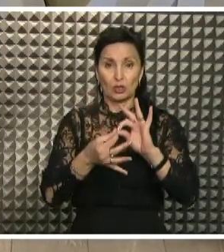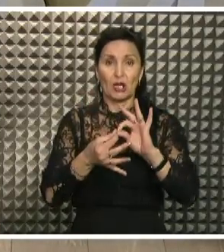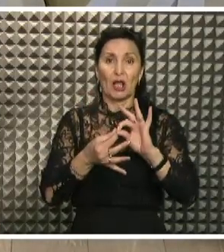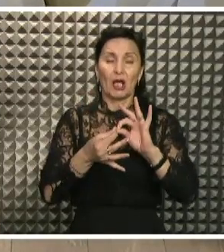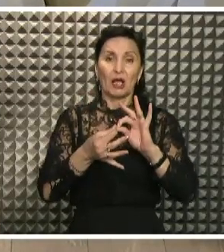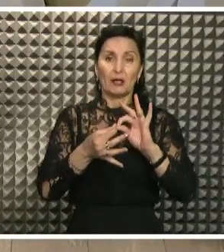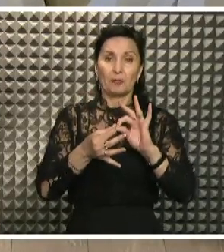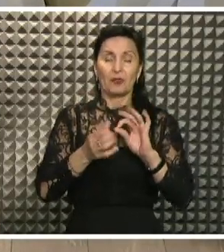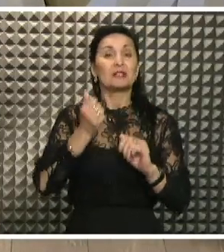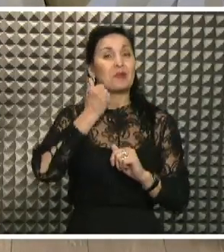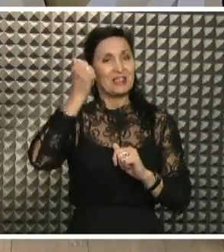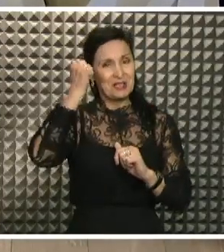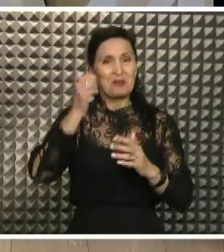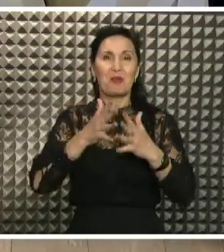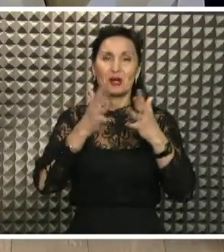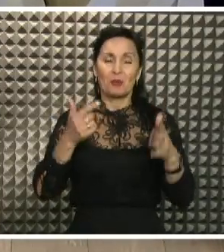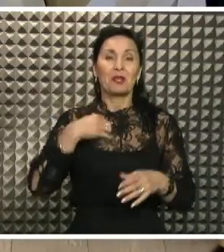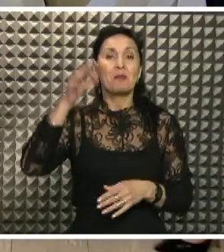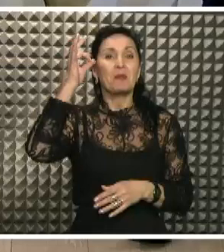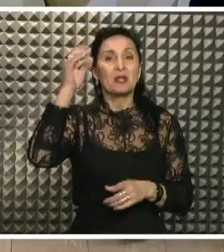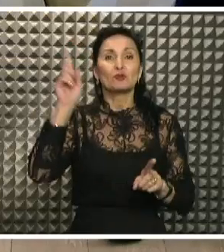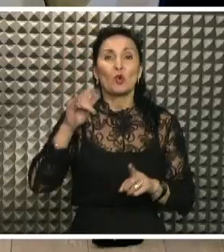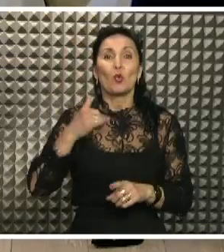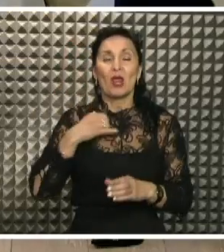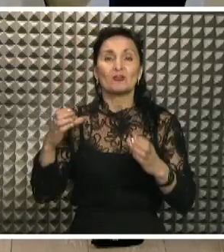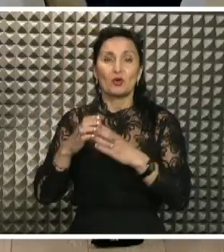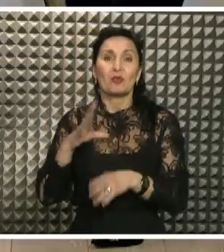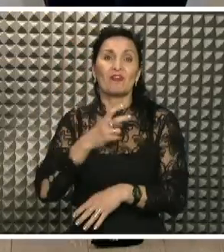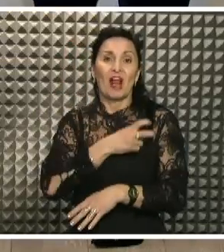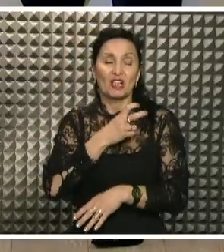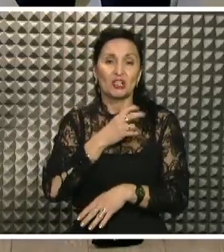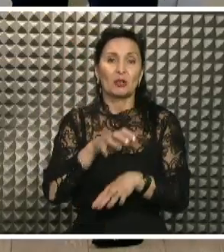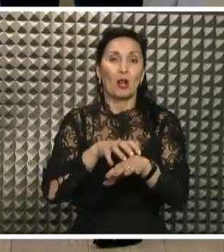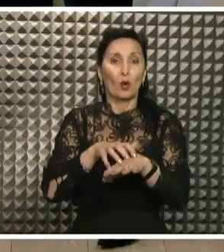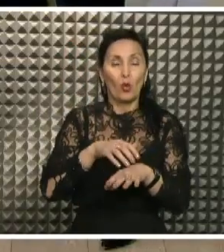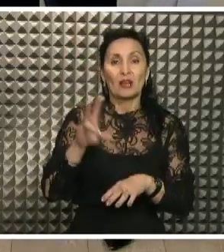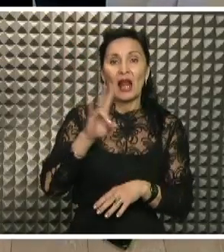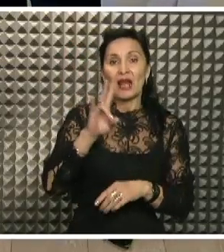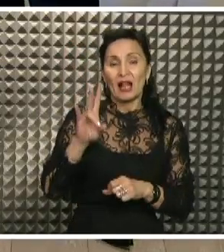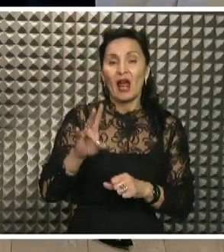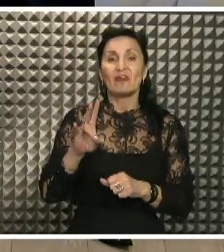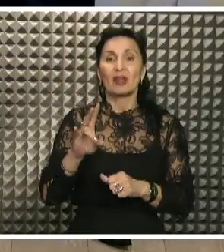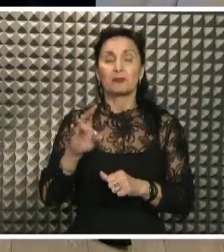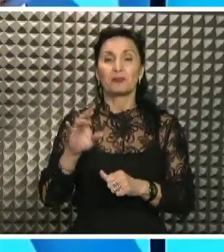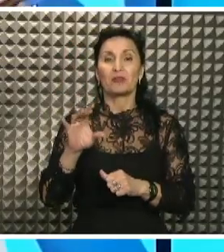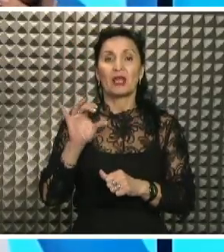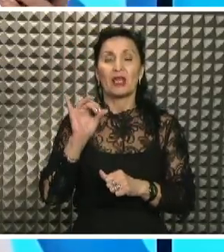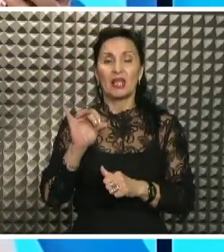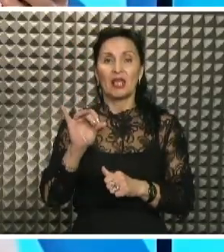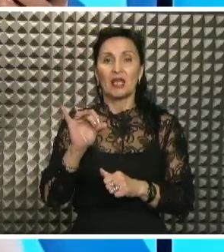которые… Спасибо большое. Спасибо. Мы напоминаем, что на студии был врач-иммунолог-аллерголог Наталья Николаевна Нагорная